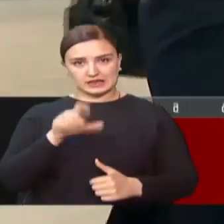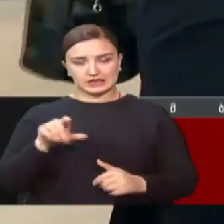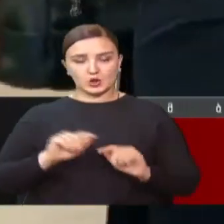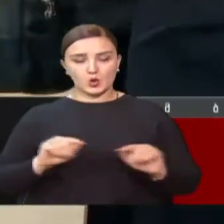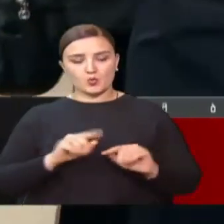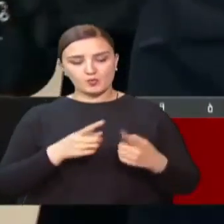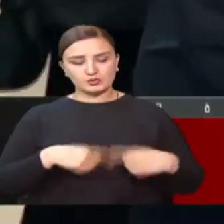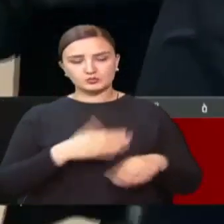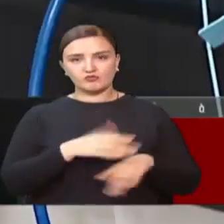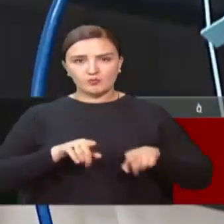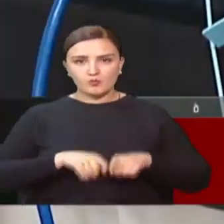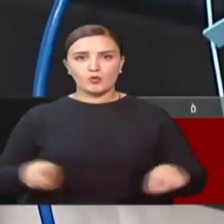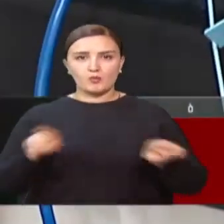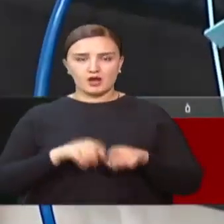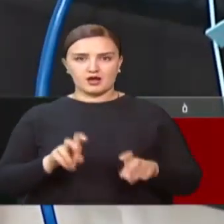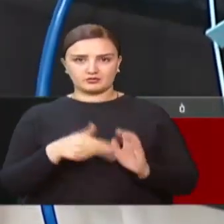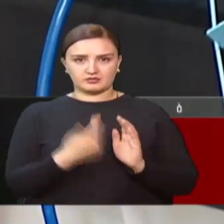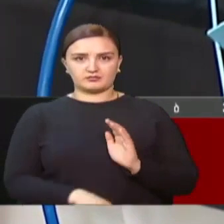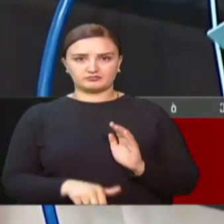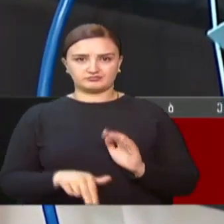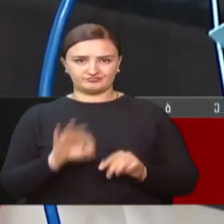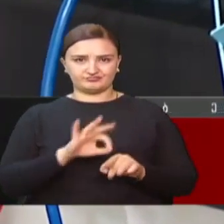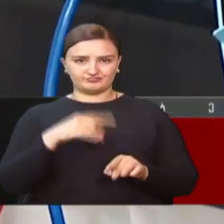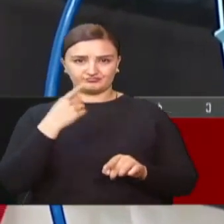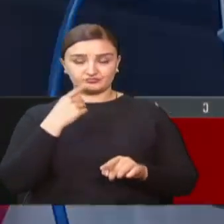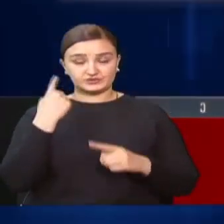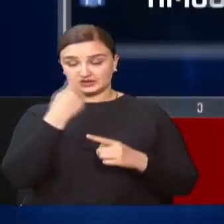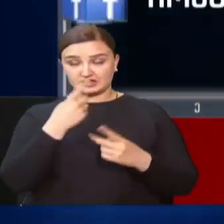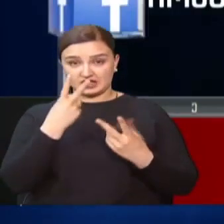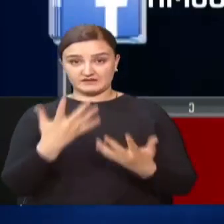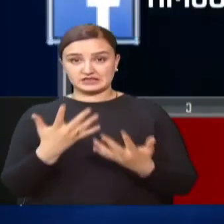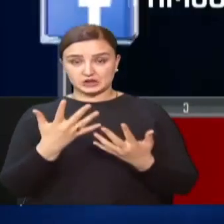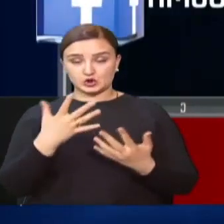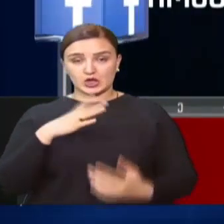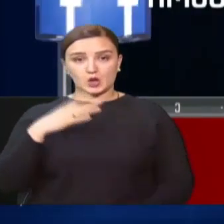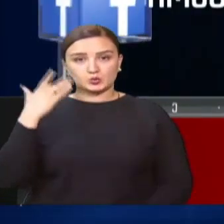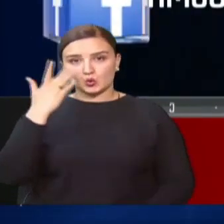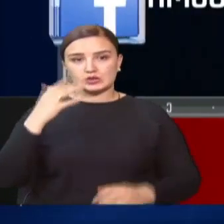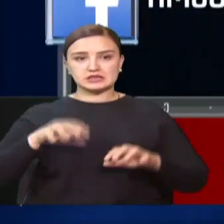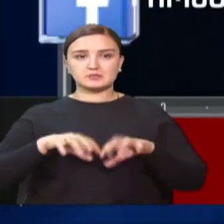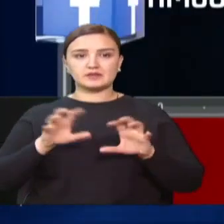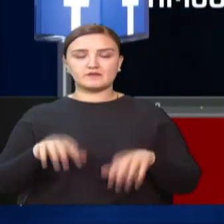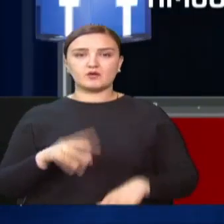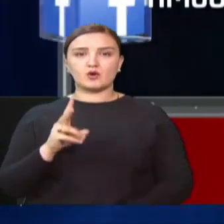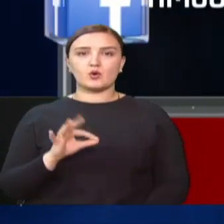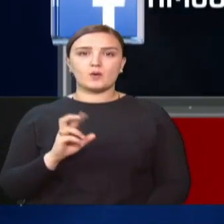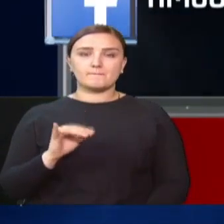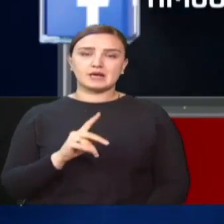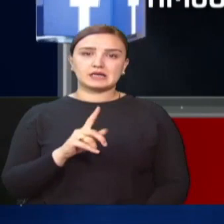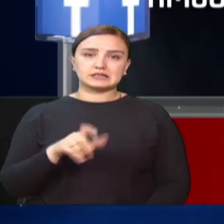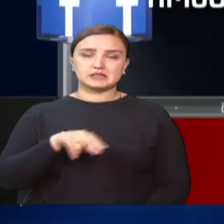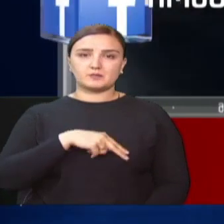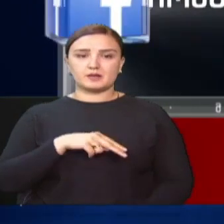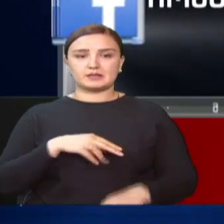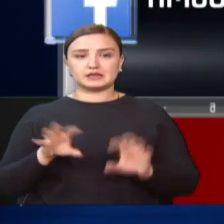ოპოზიციის პროპაგანდის სრულ კრახად აფასებენ. თვალსაჩინოებისთვის პარტია ქართული ოცნების თავმჯდომარემ ირაკლი კობახიძემ და